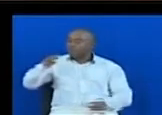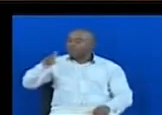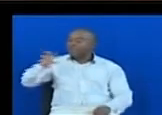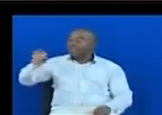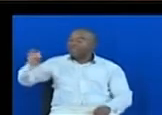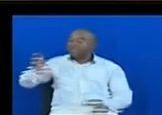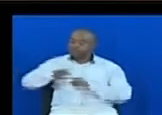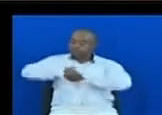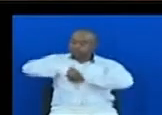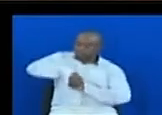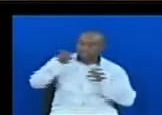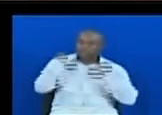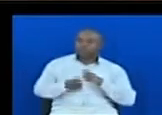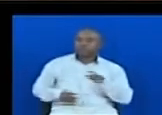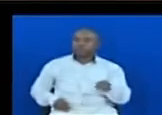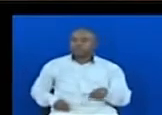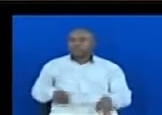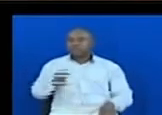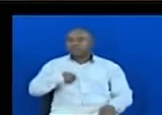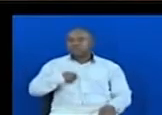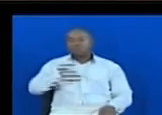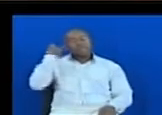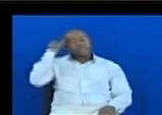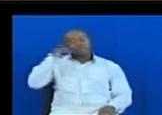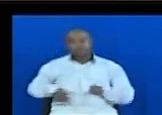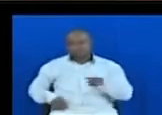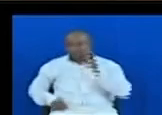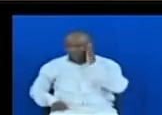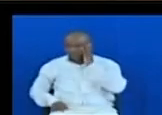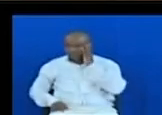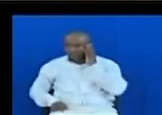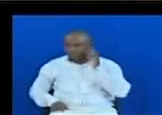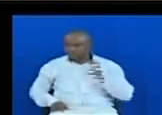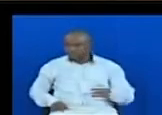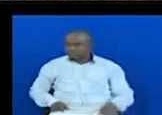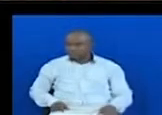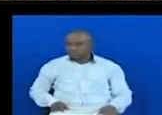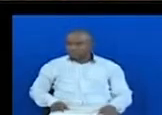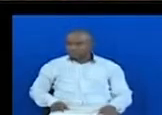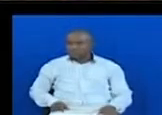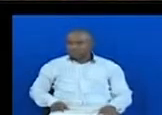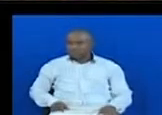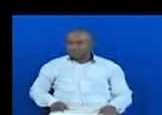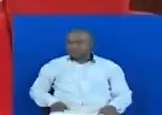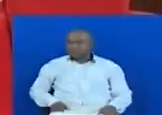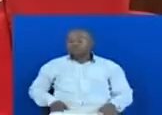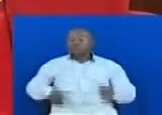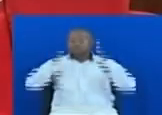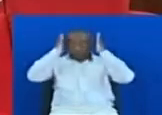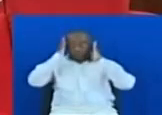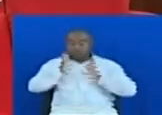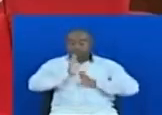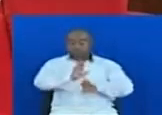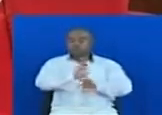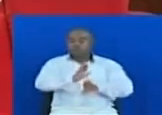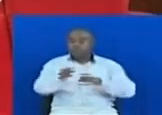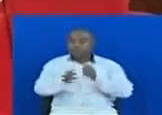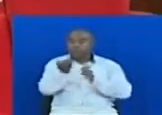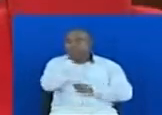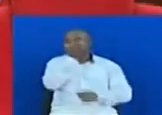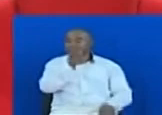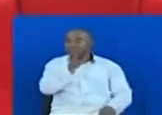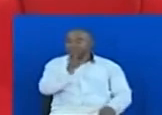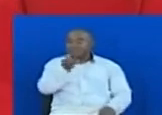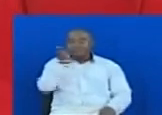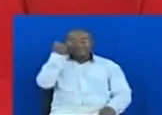kienyeji? Kwa hiyo nilikuwa nashauri sana Mheshimiwa Spika. Mheshimiwa Usukuma, mambo mengine kwa sababu ni serious wala